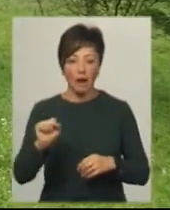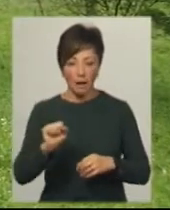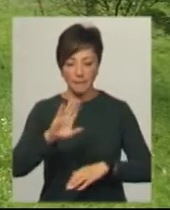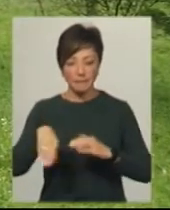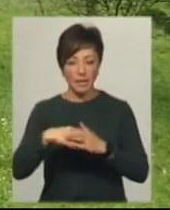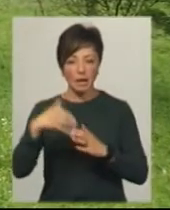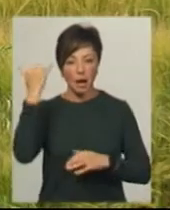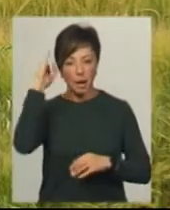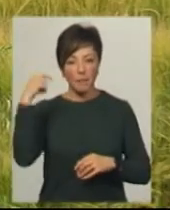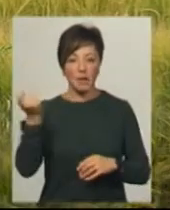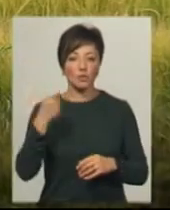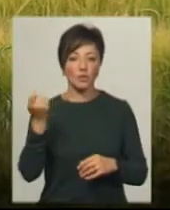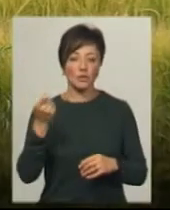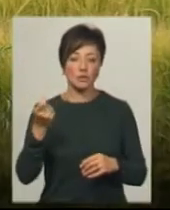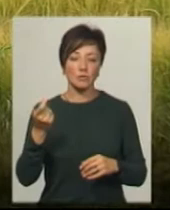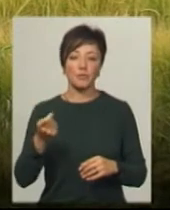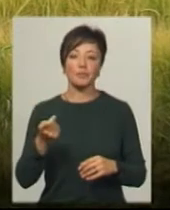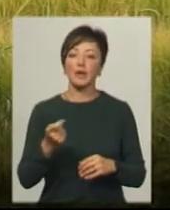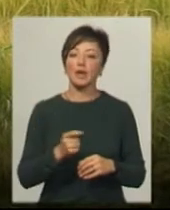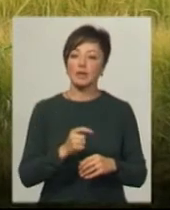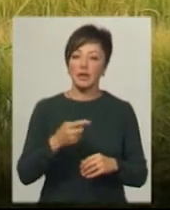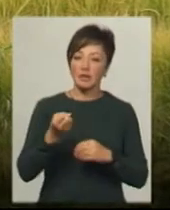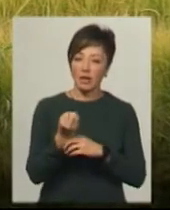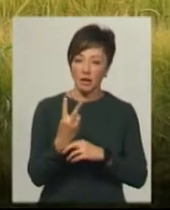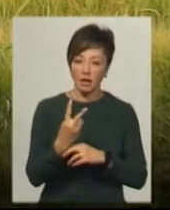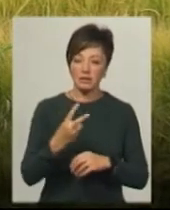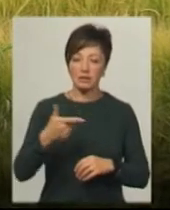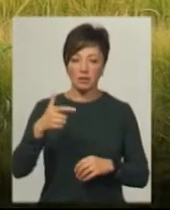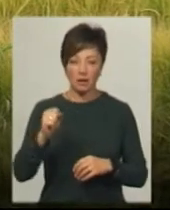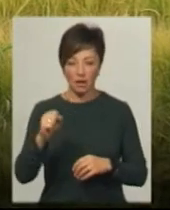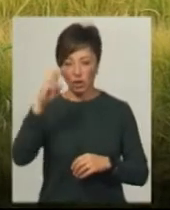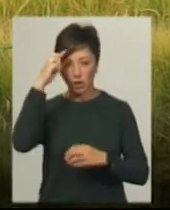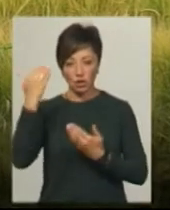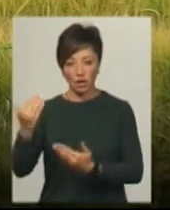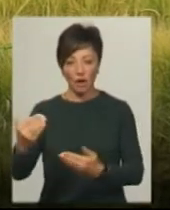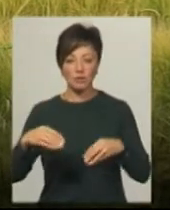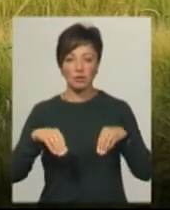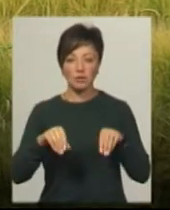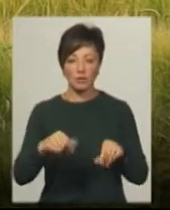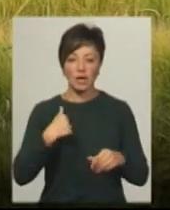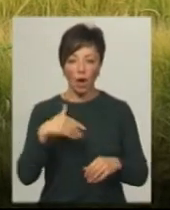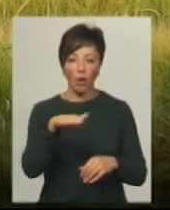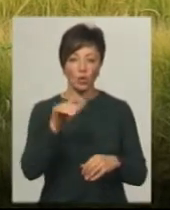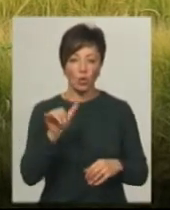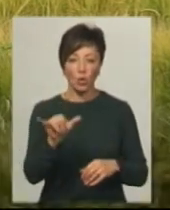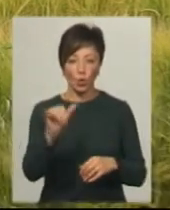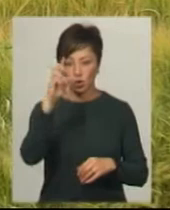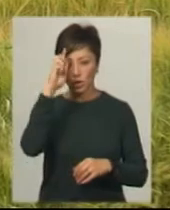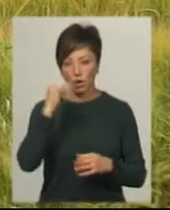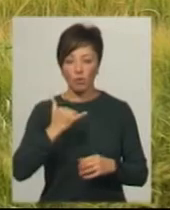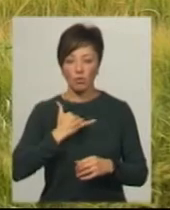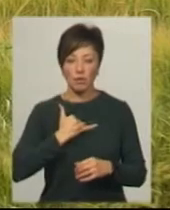пасовище, додає Анатолій Мішов. «За 12 гектарів державної землі, які я орендую в держави, в